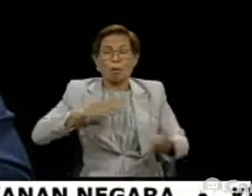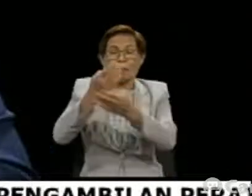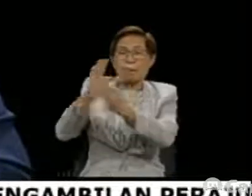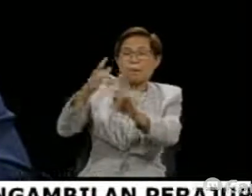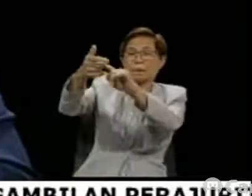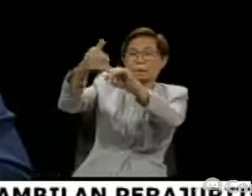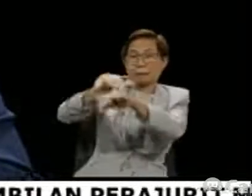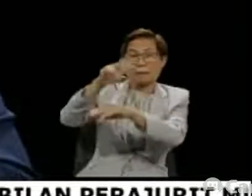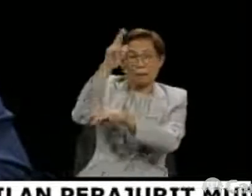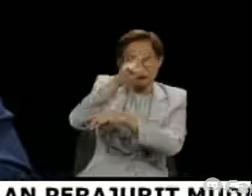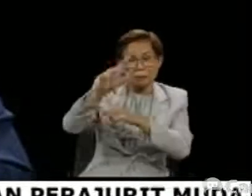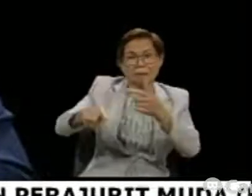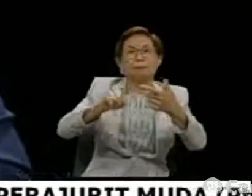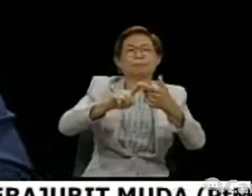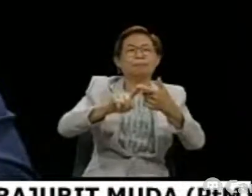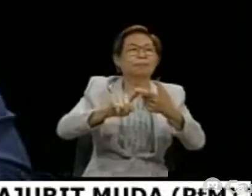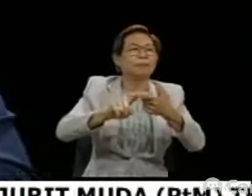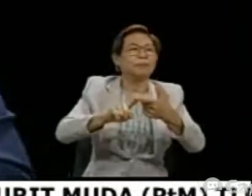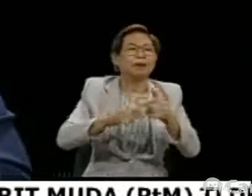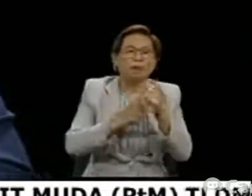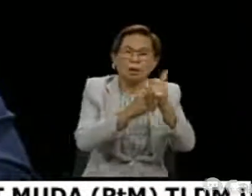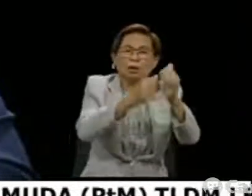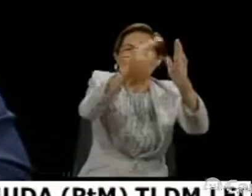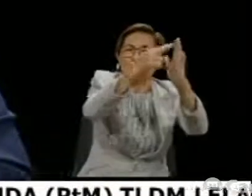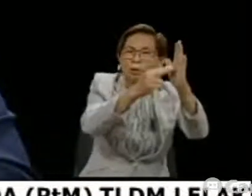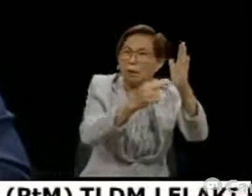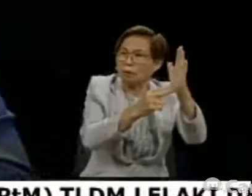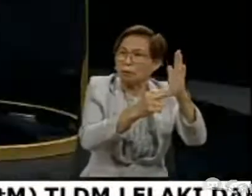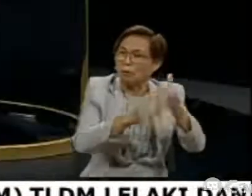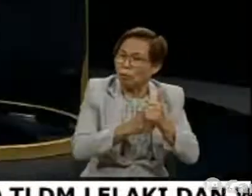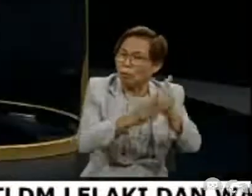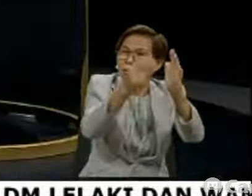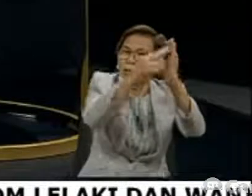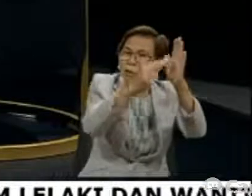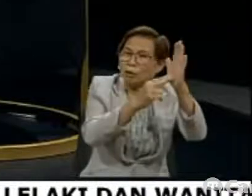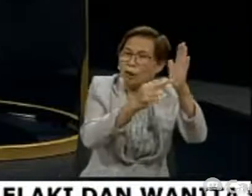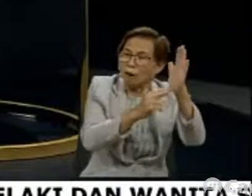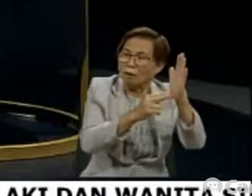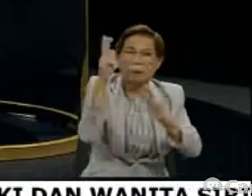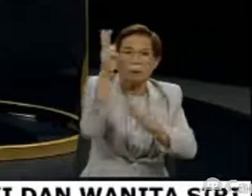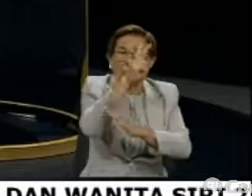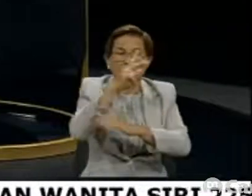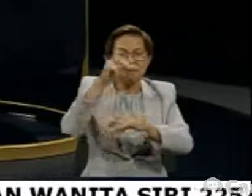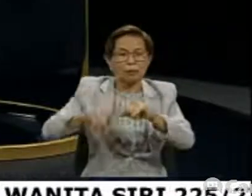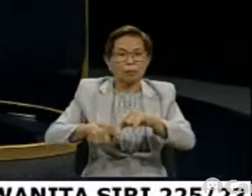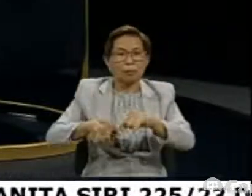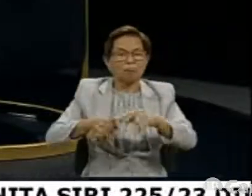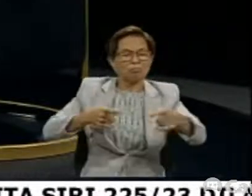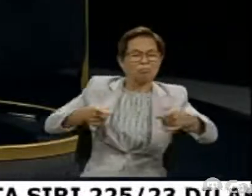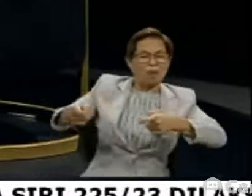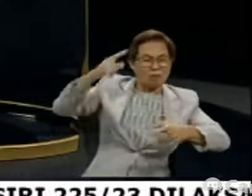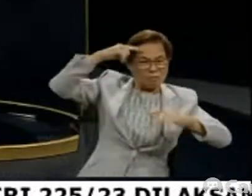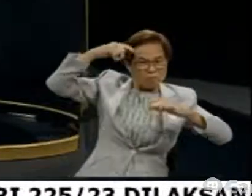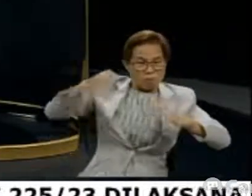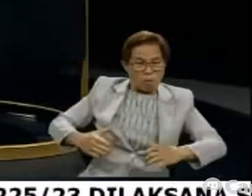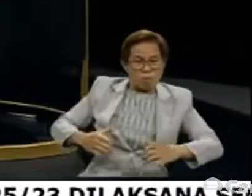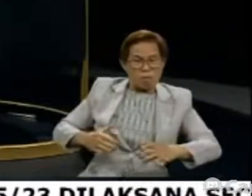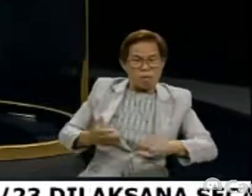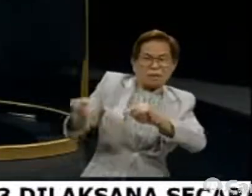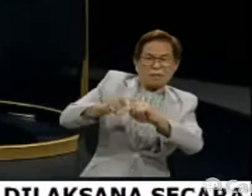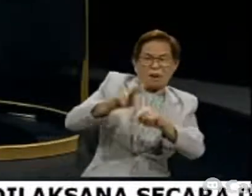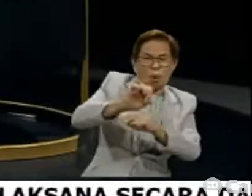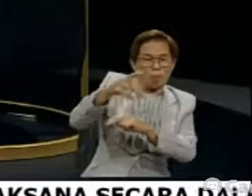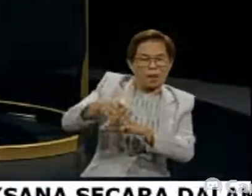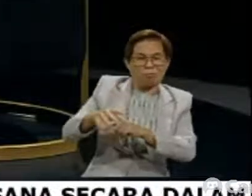keadaan keadaan Nadia mengikuti undang-undang Federal jadi kita di kerajaan tidak boleh menyelaras keputusan kenaikan Opi